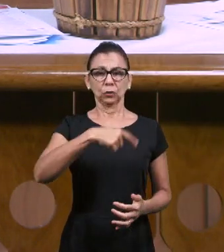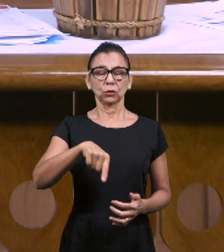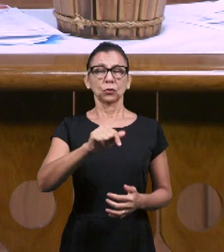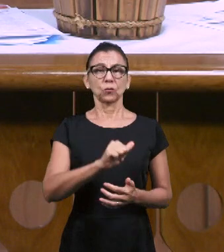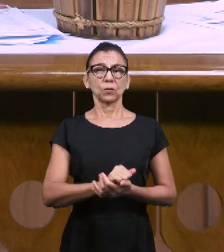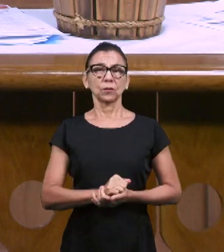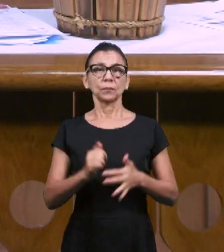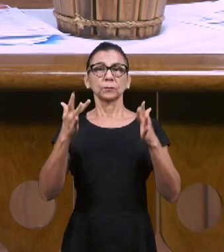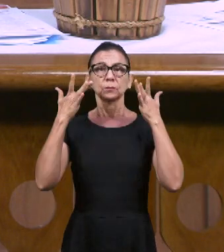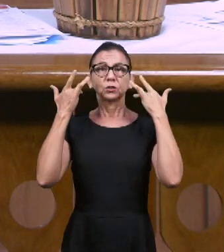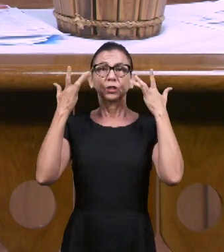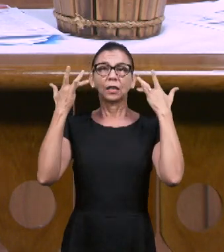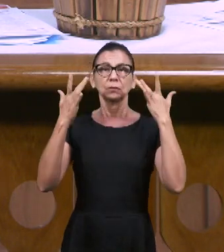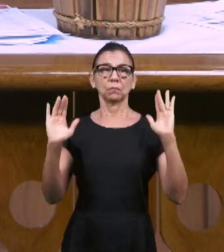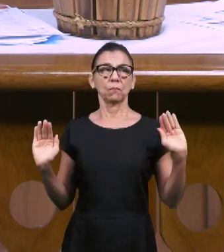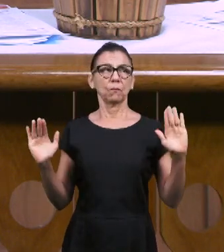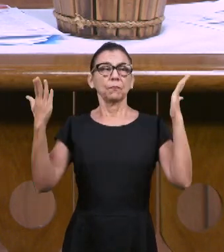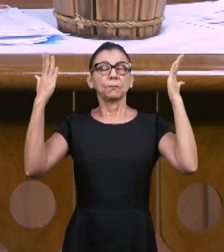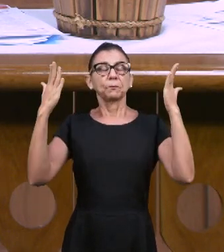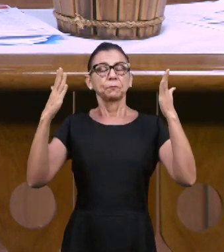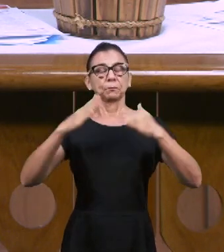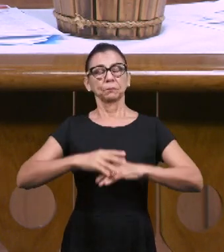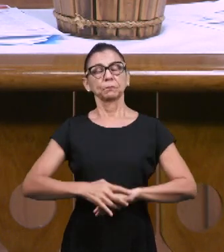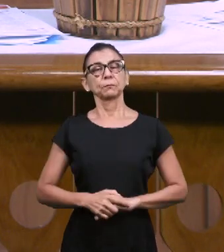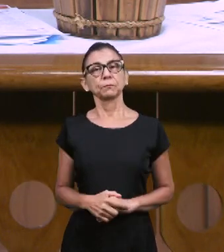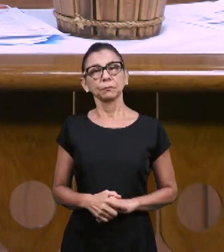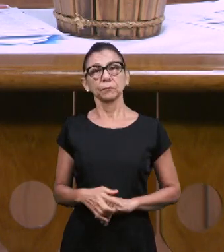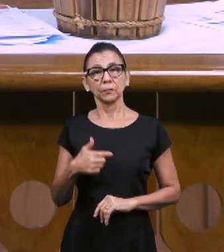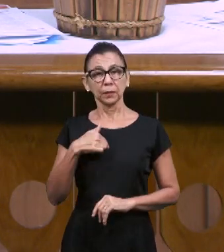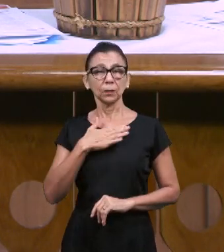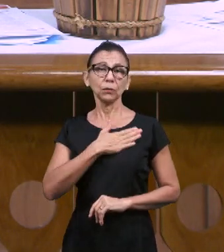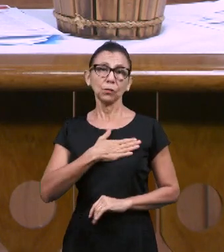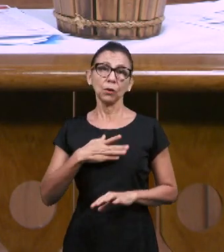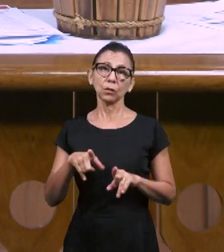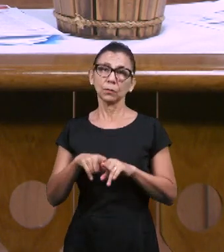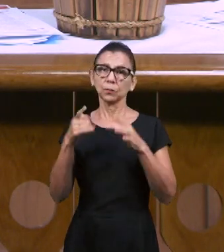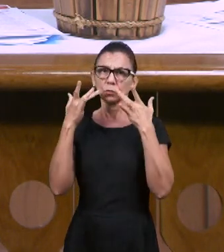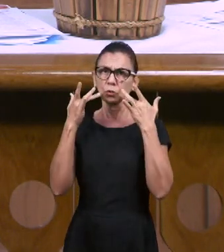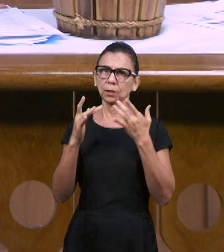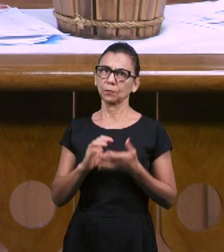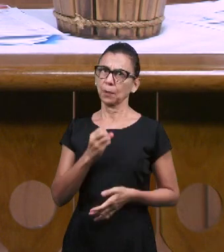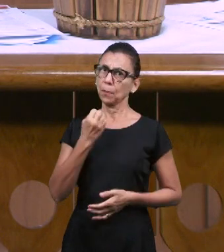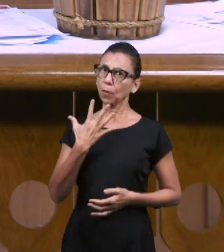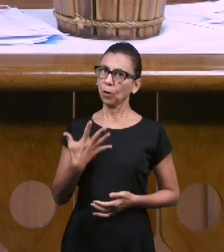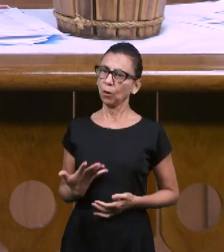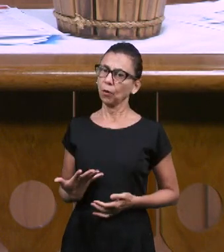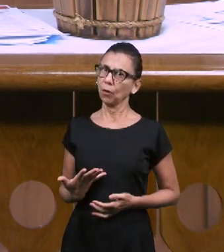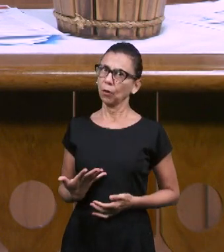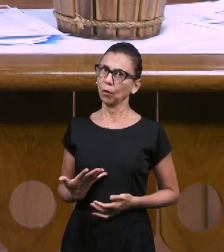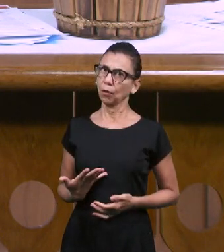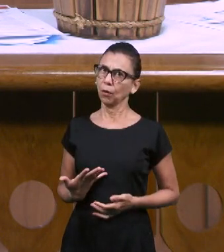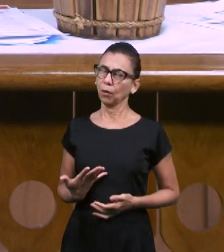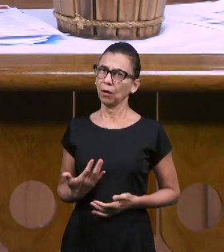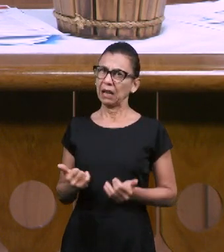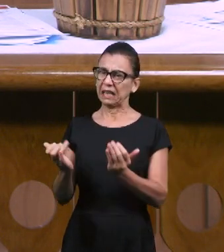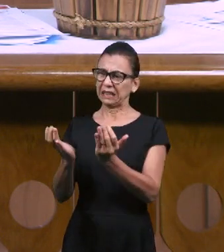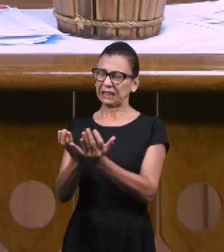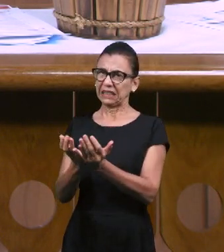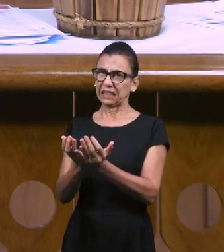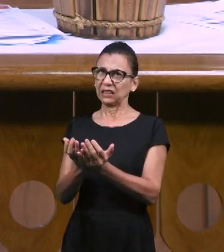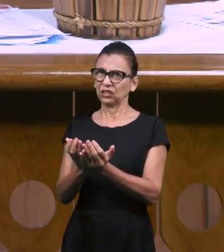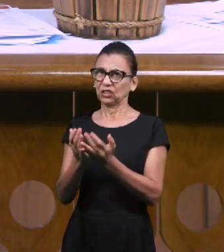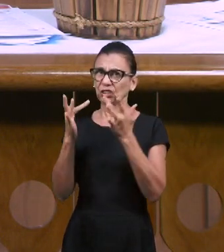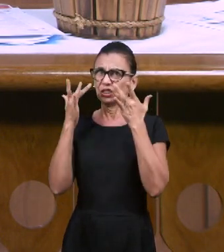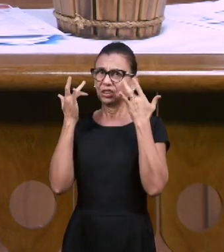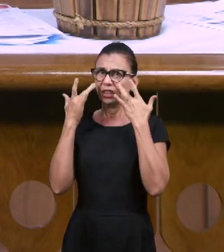théâtre. Mais, mais moi aussi, j'aime bien le théâtre. théâtre